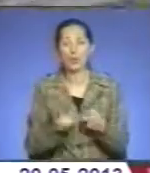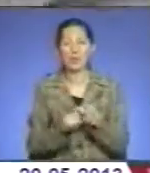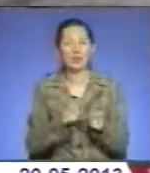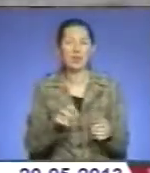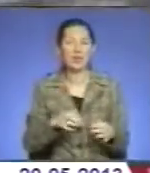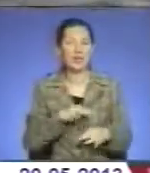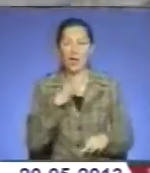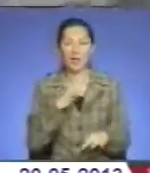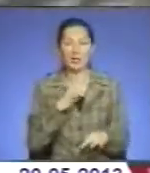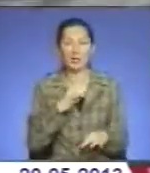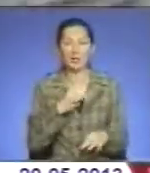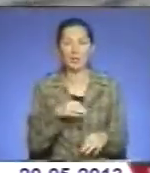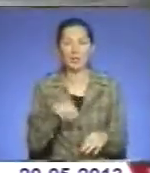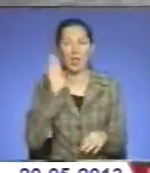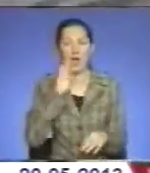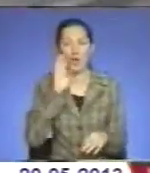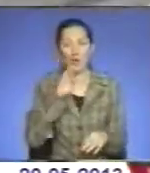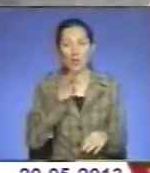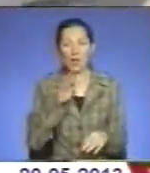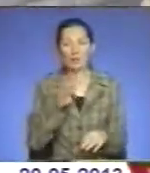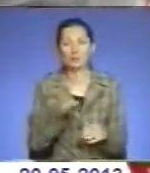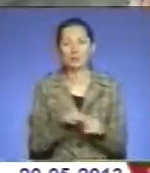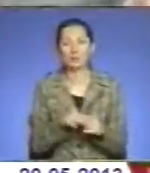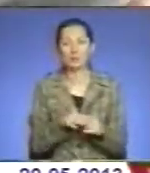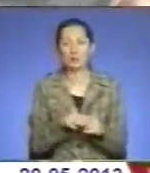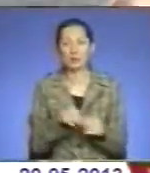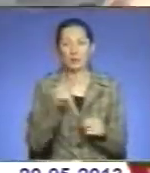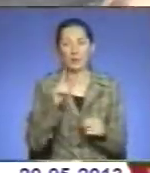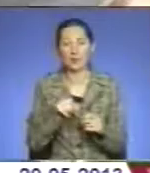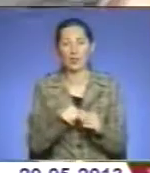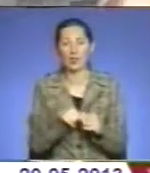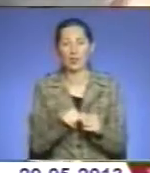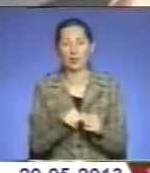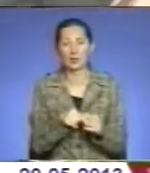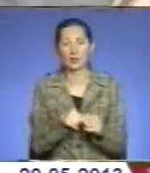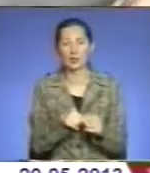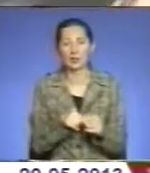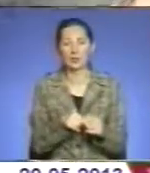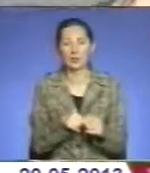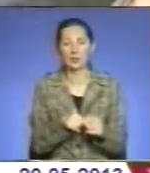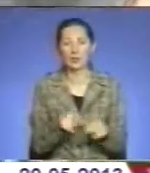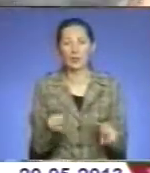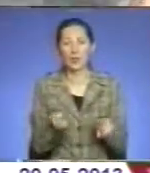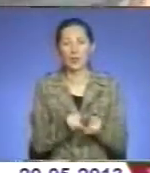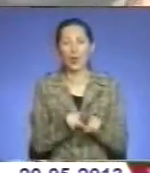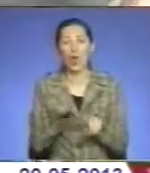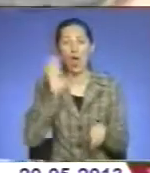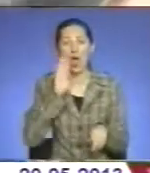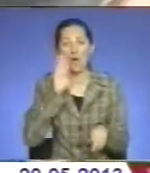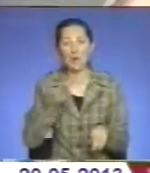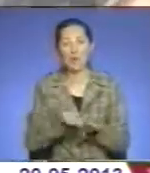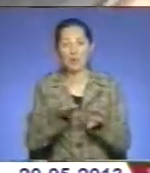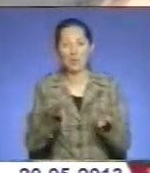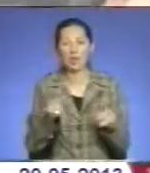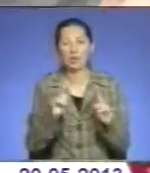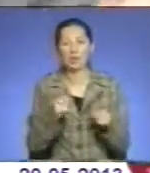вода, охлаждаюча така, не жарка, а охлаждаюча. І в такій воді